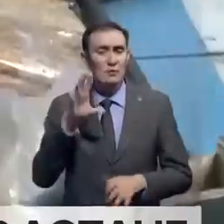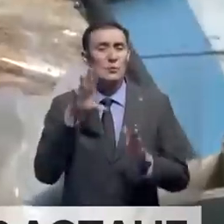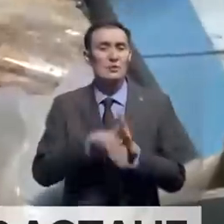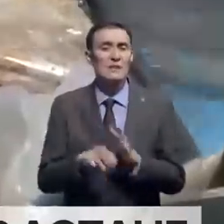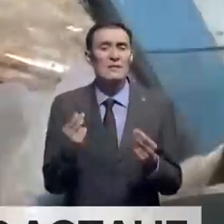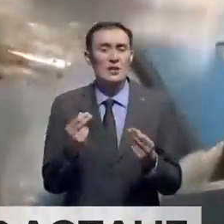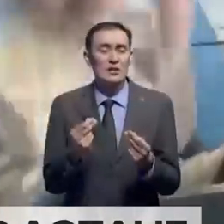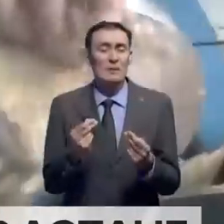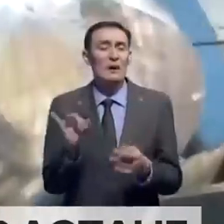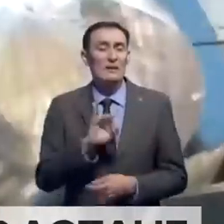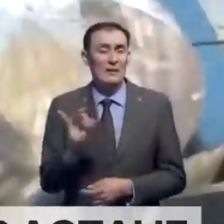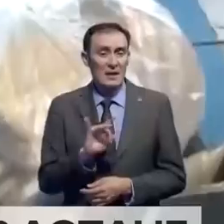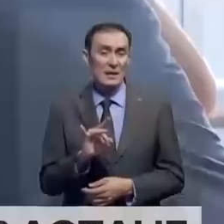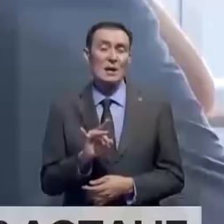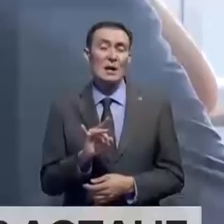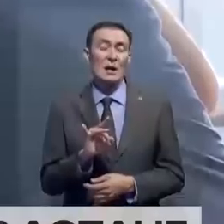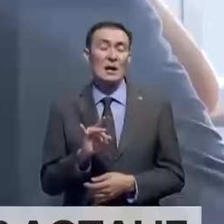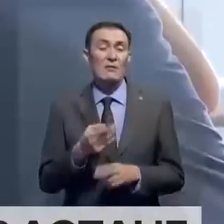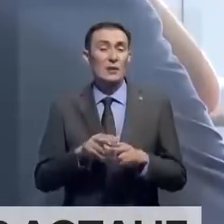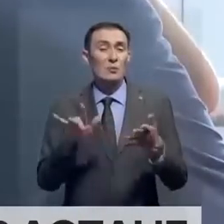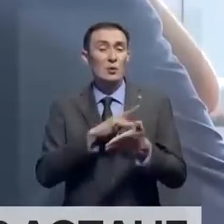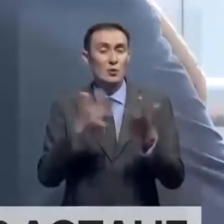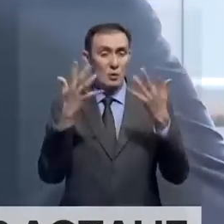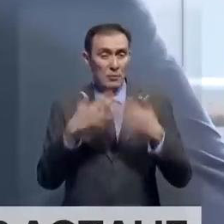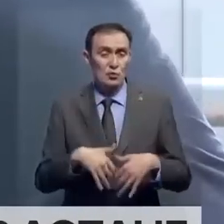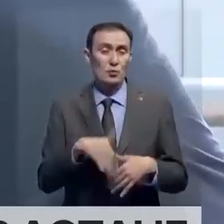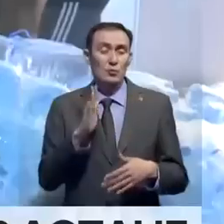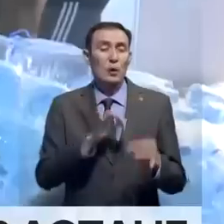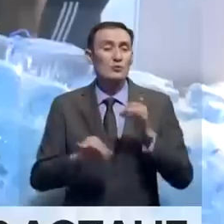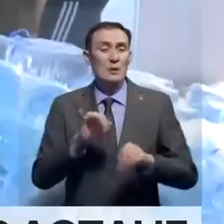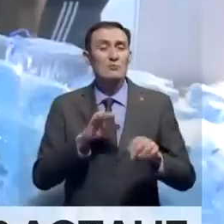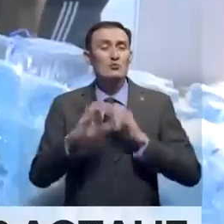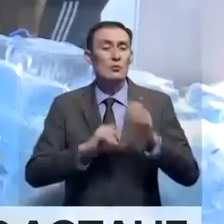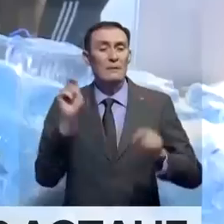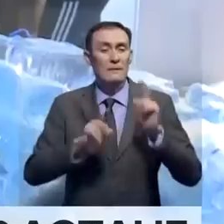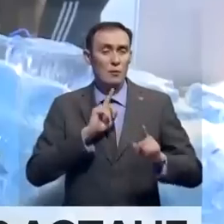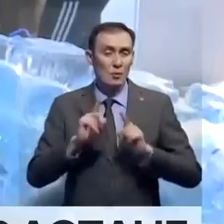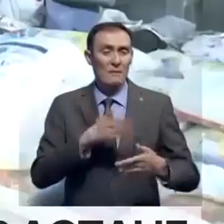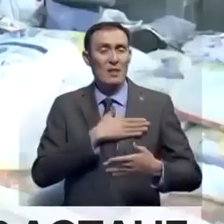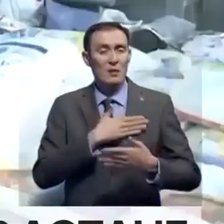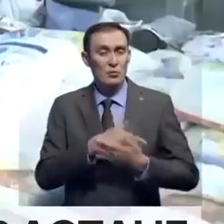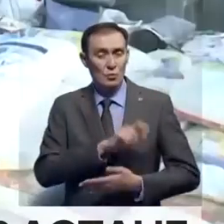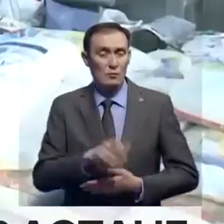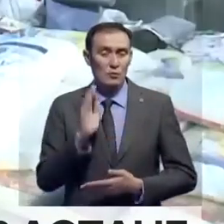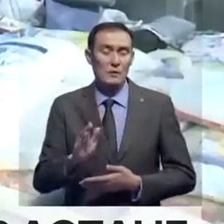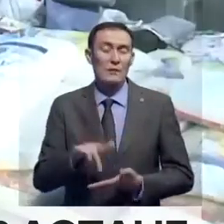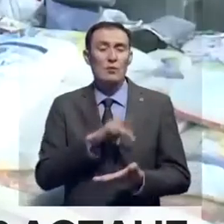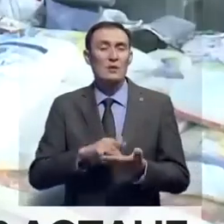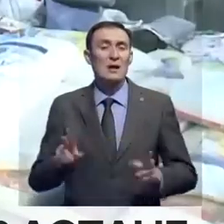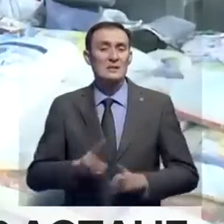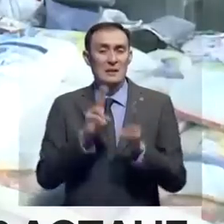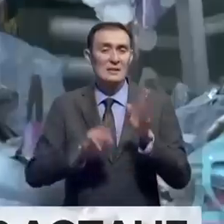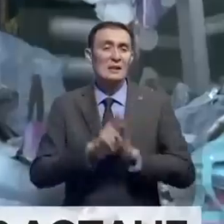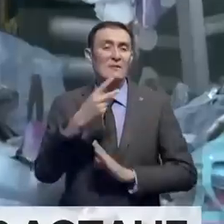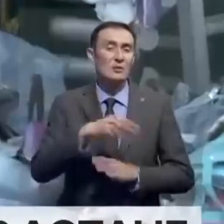в том числе и в денежном эквиваленте саму методику подсчета планируют обсудить на международном форуме волонтеров он пройдет в Астане с